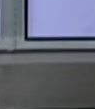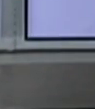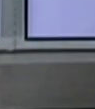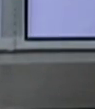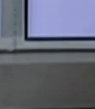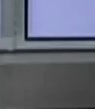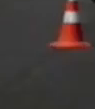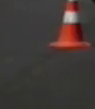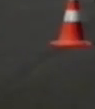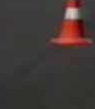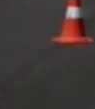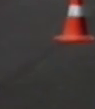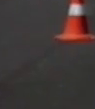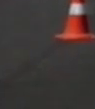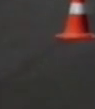дітей.